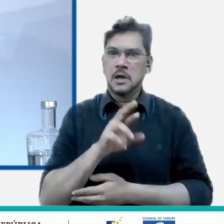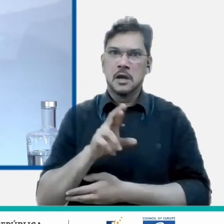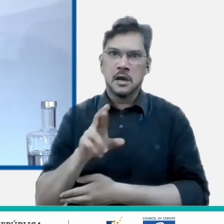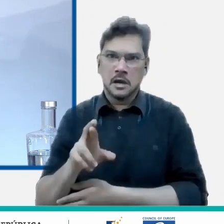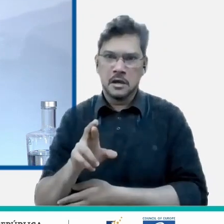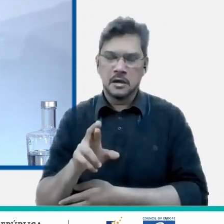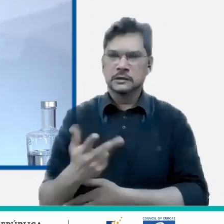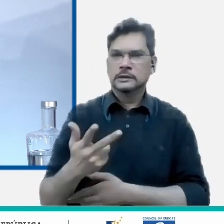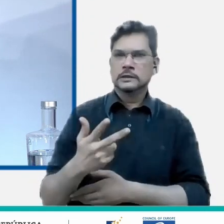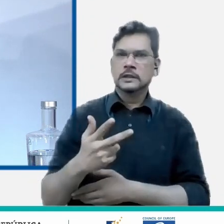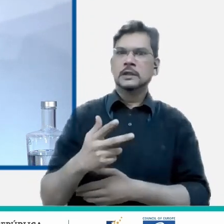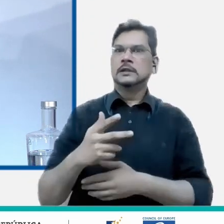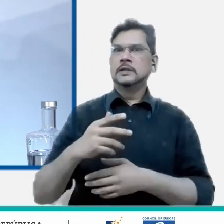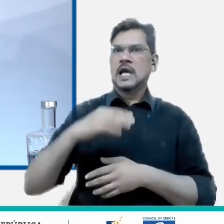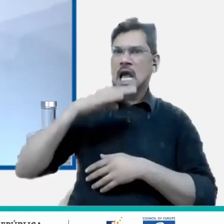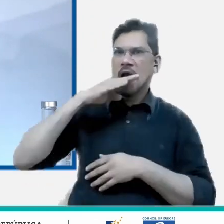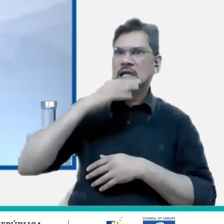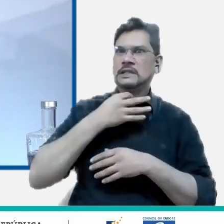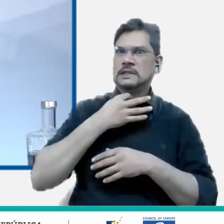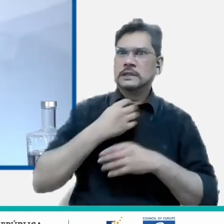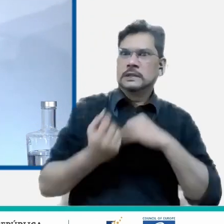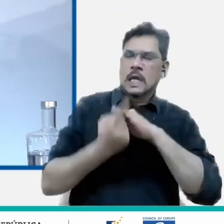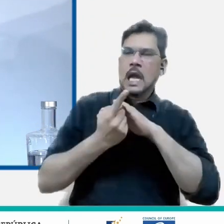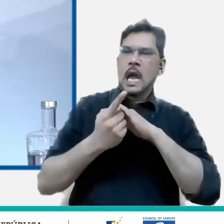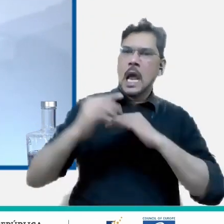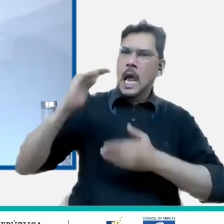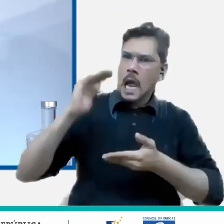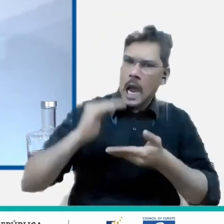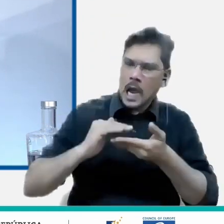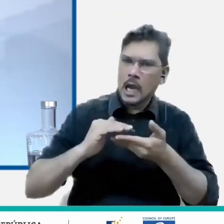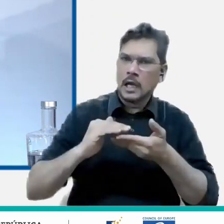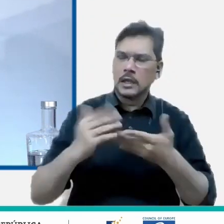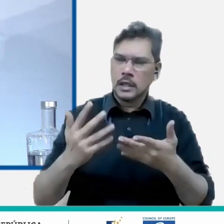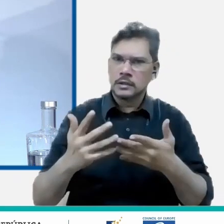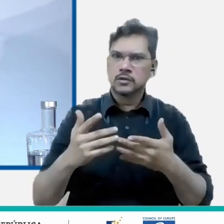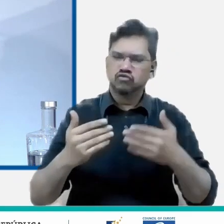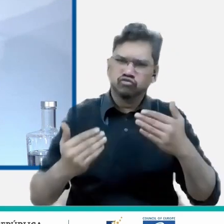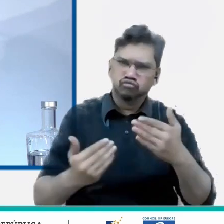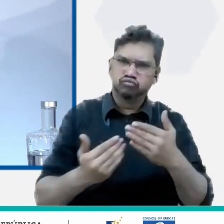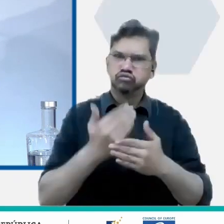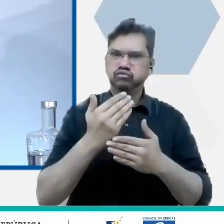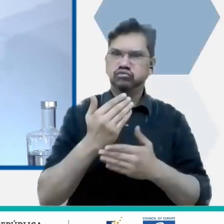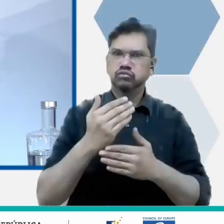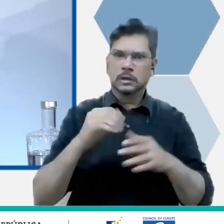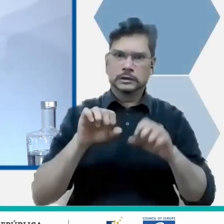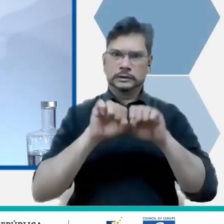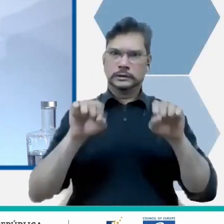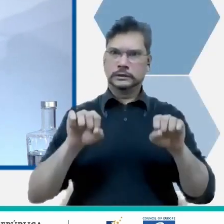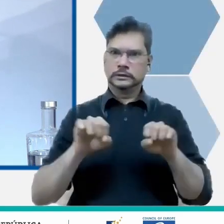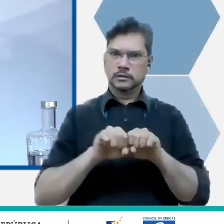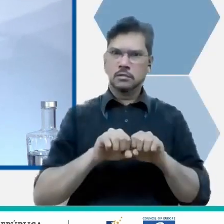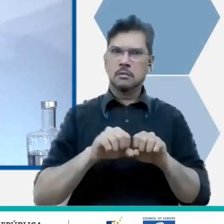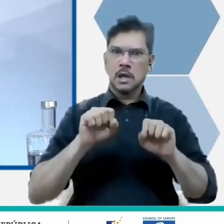бедствий, именно как координационный механизм и институт вовлеченности широких слоев населения и институтов. Второе,